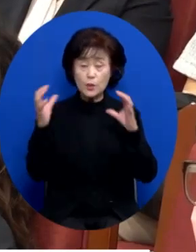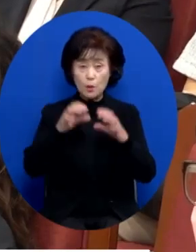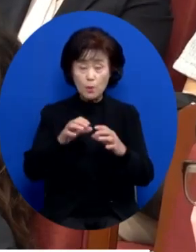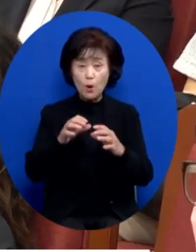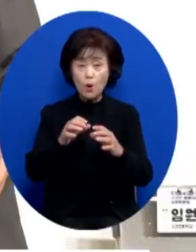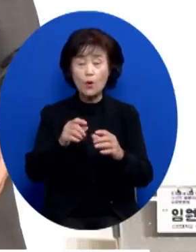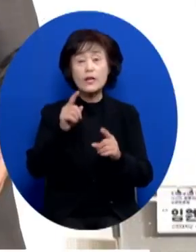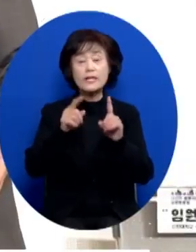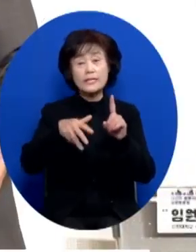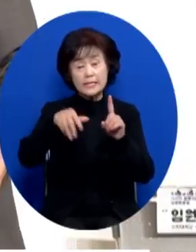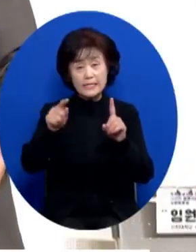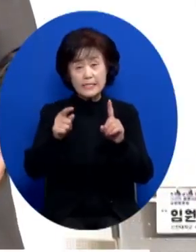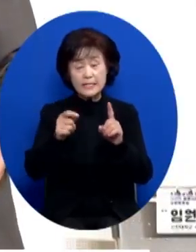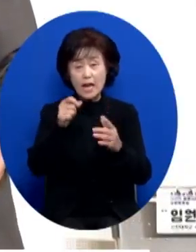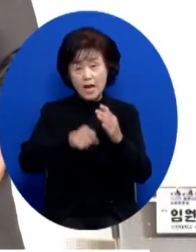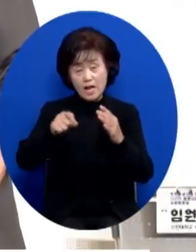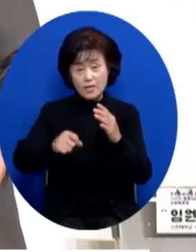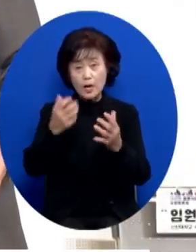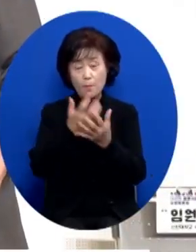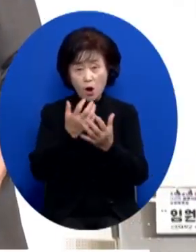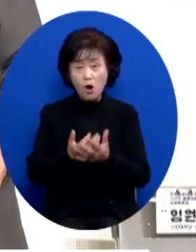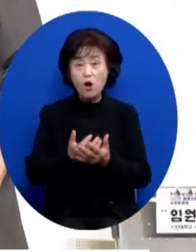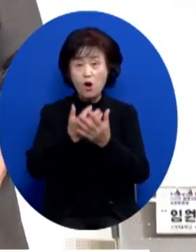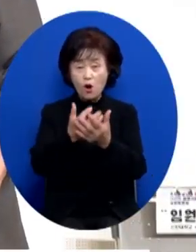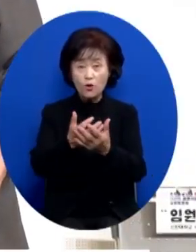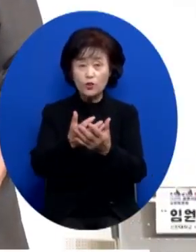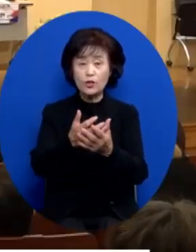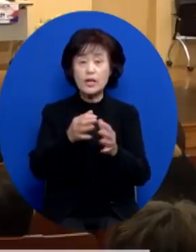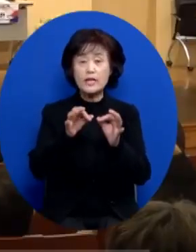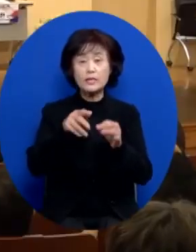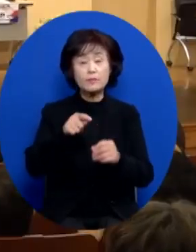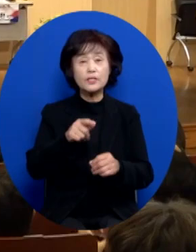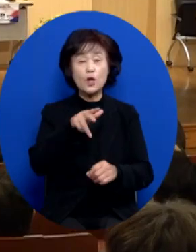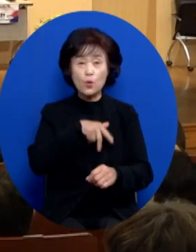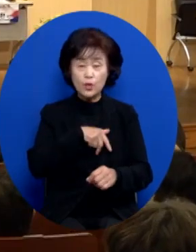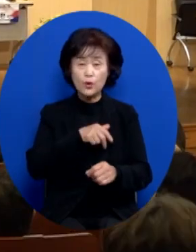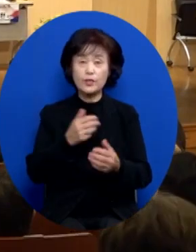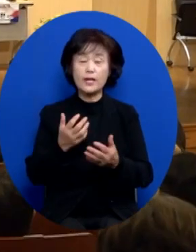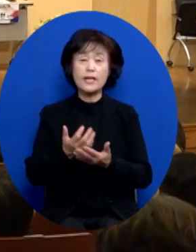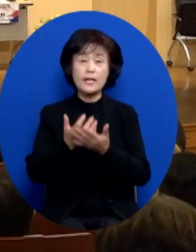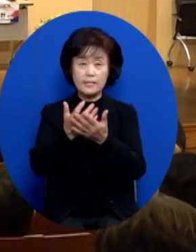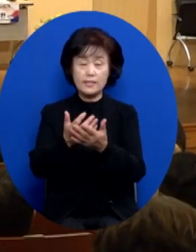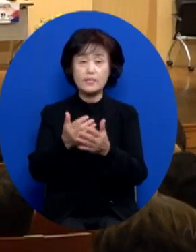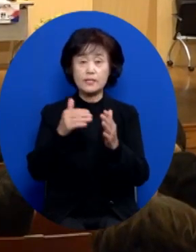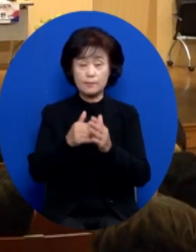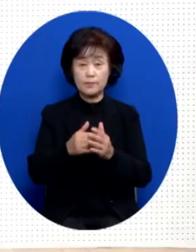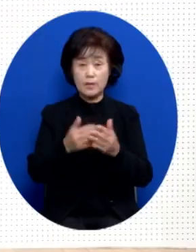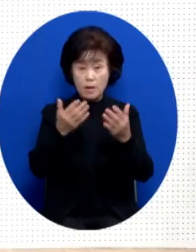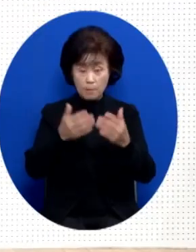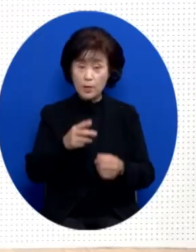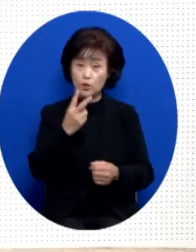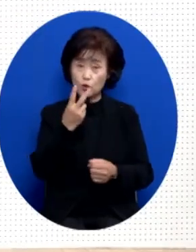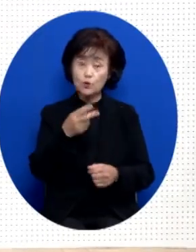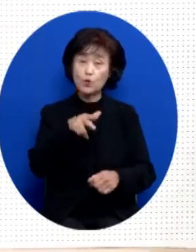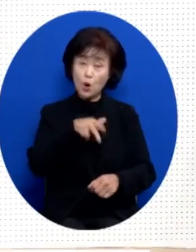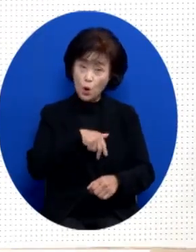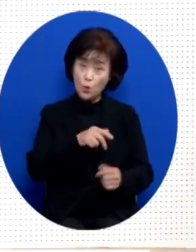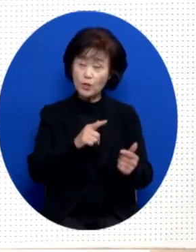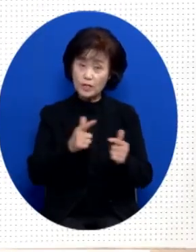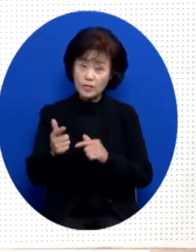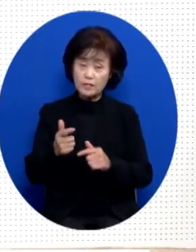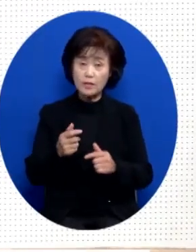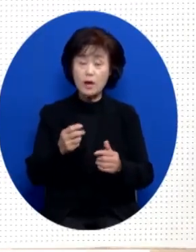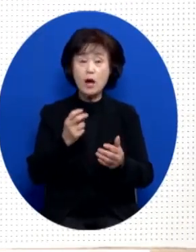6권이 이채익, 김회재 국회의원에게 전달됐습니다. 서명지를 받은 두 의원은